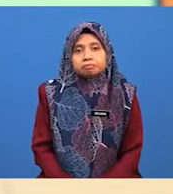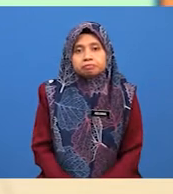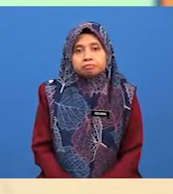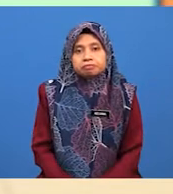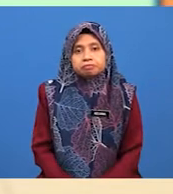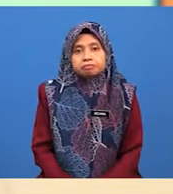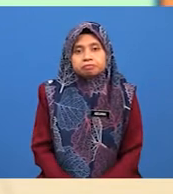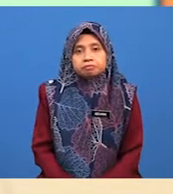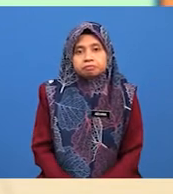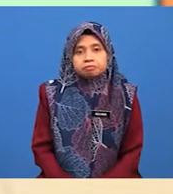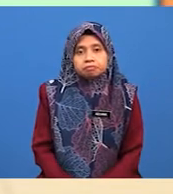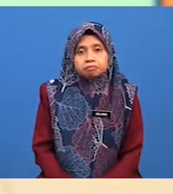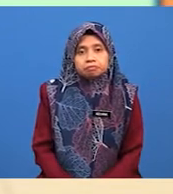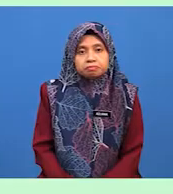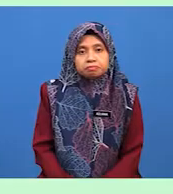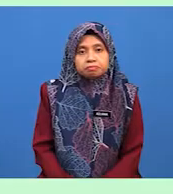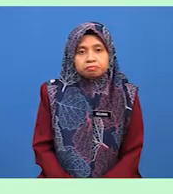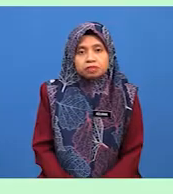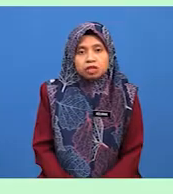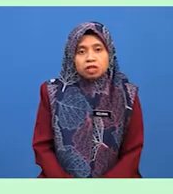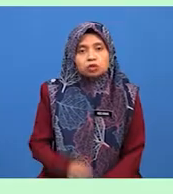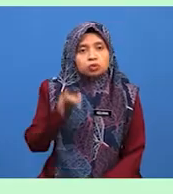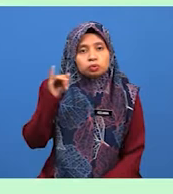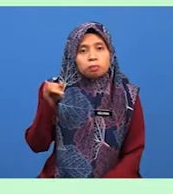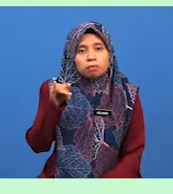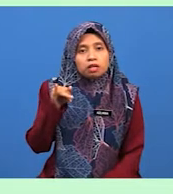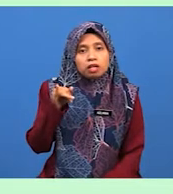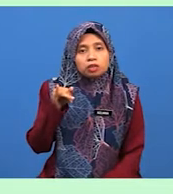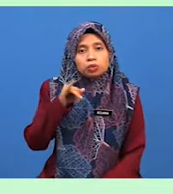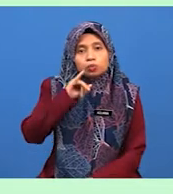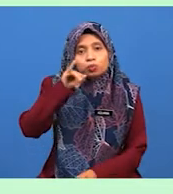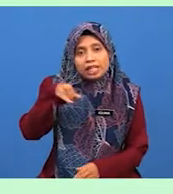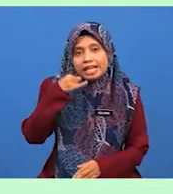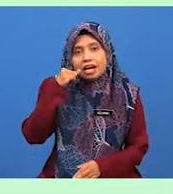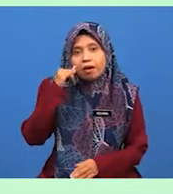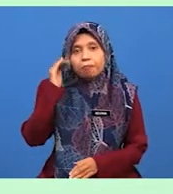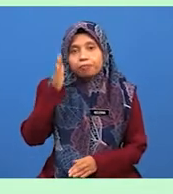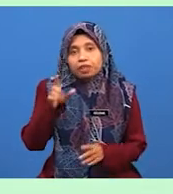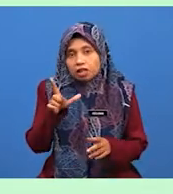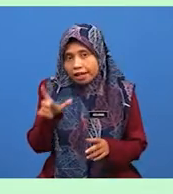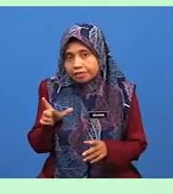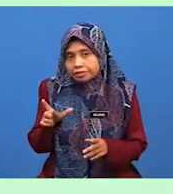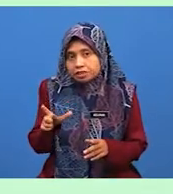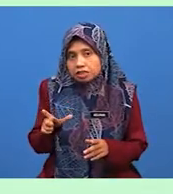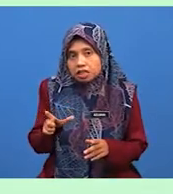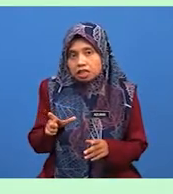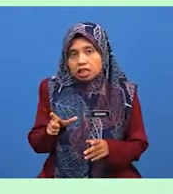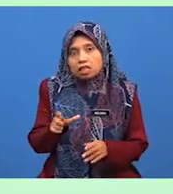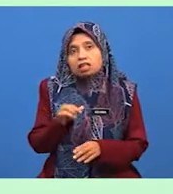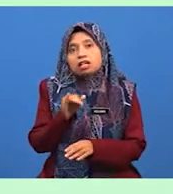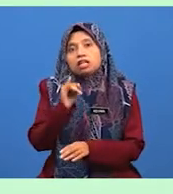Soalannya ialah Julia akan ruang jawapan